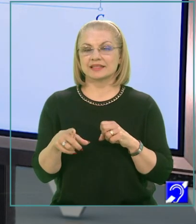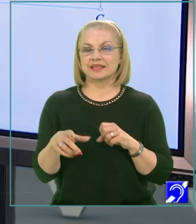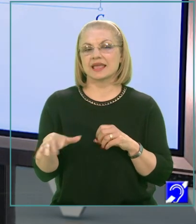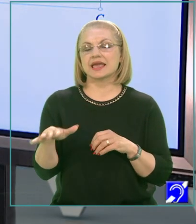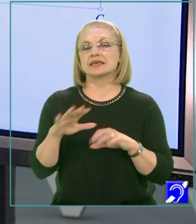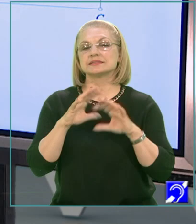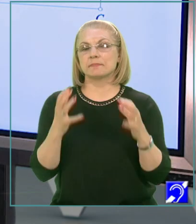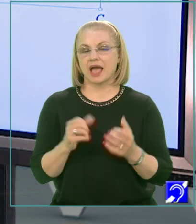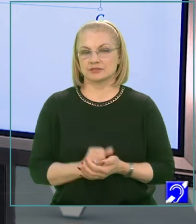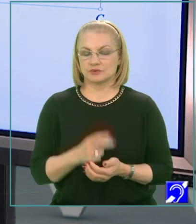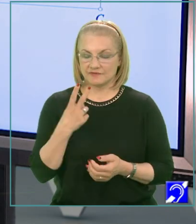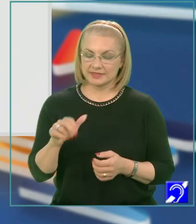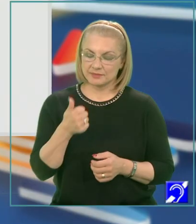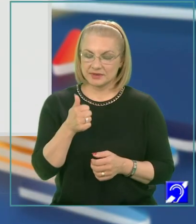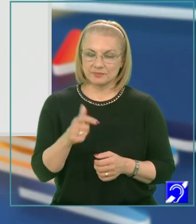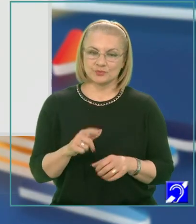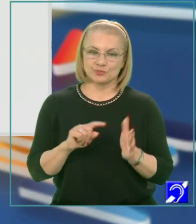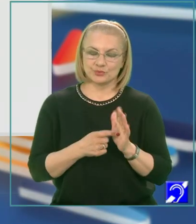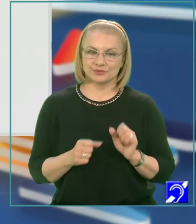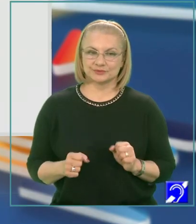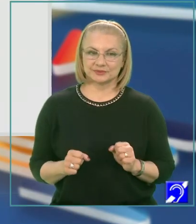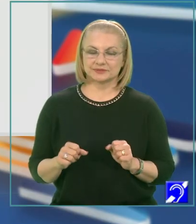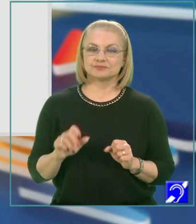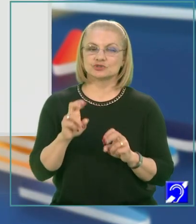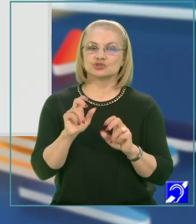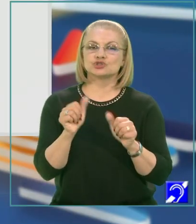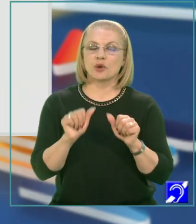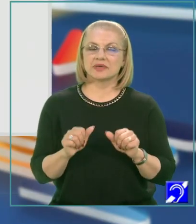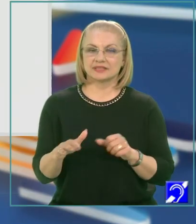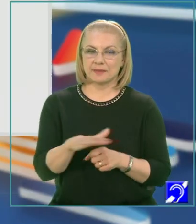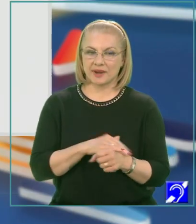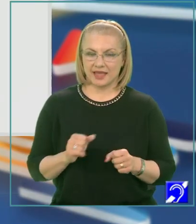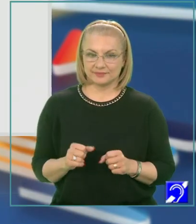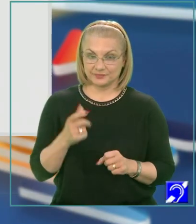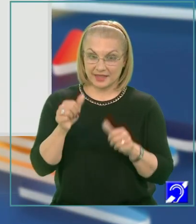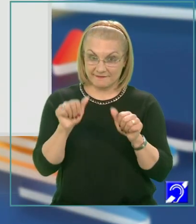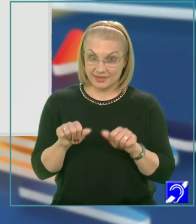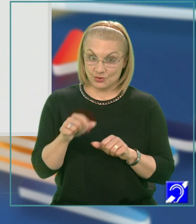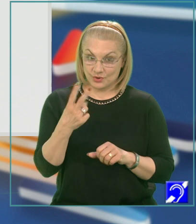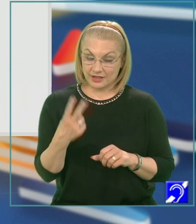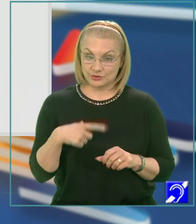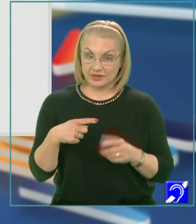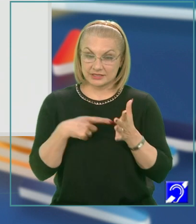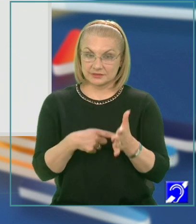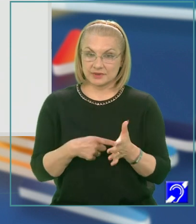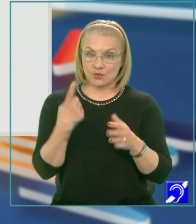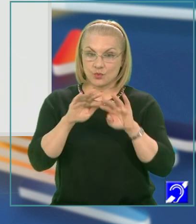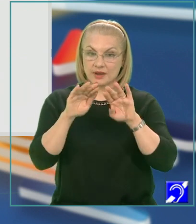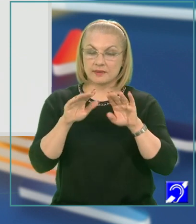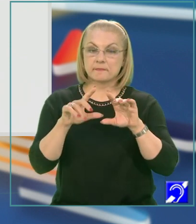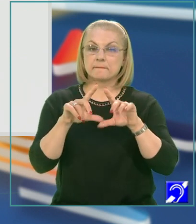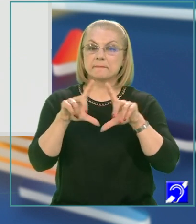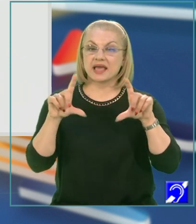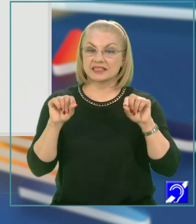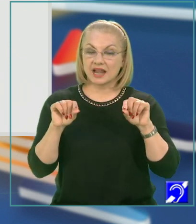textul problemei de geometrie plană. În figura 2 sunt reprezentate un pătrat ABCD, aveți